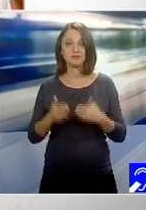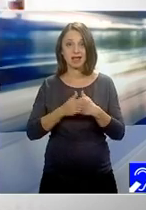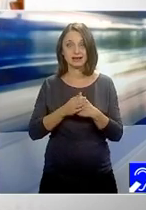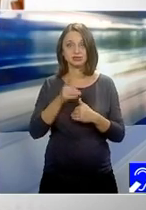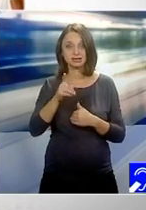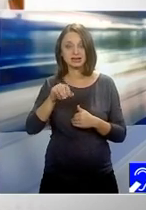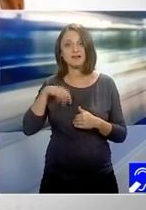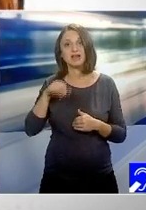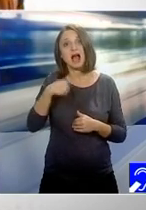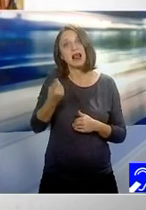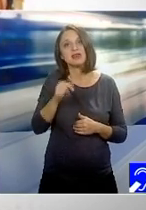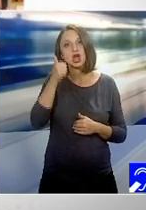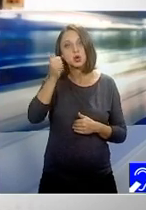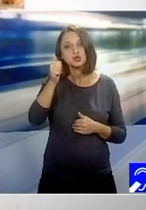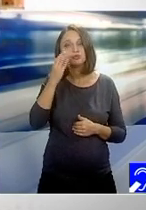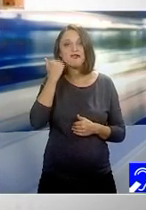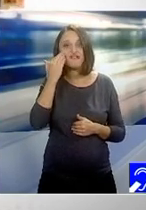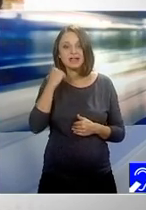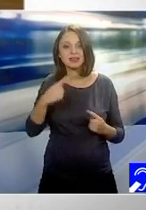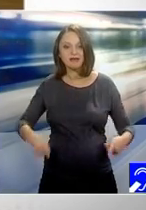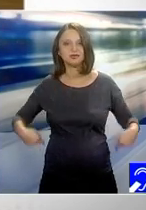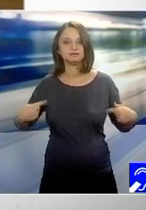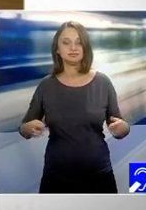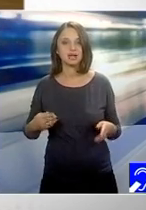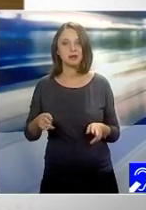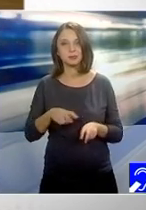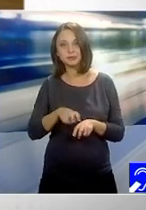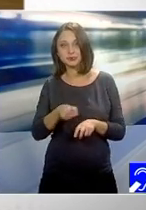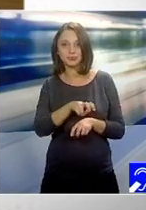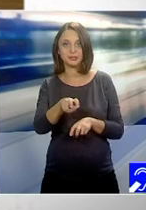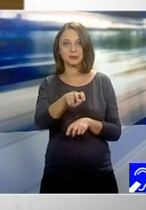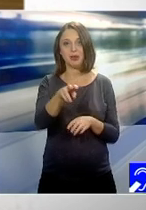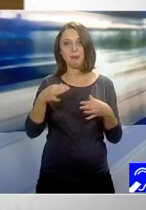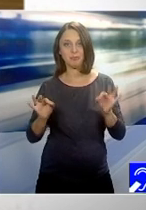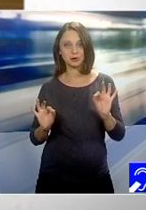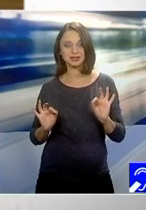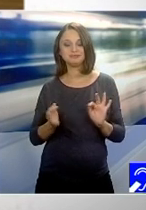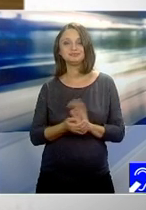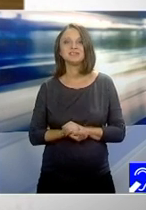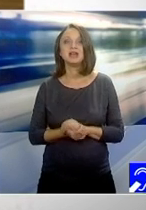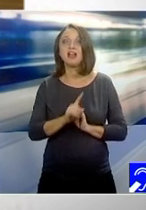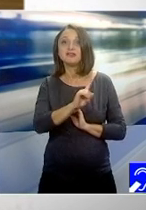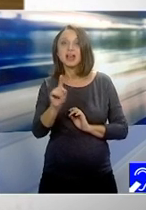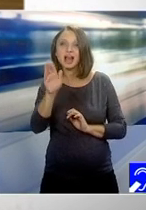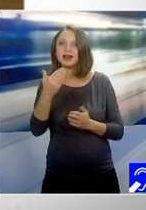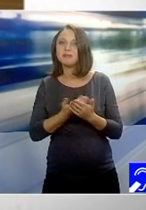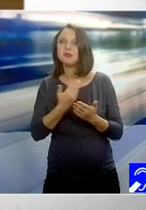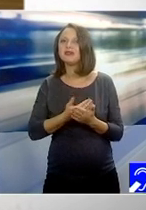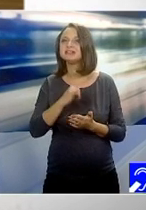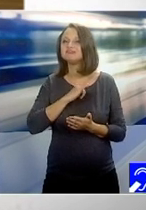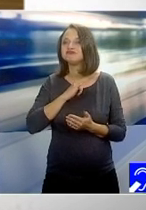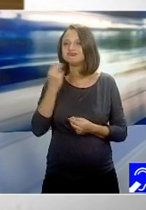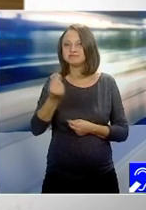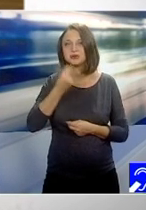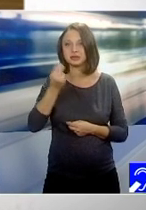alte 11 fete în fotolii rulante vor defila astăzi în fața publicului. Fiecare dintre ele are câte o poveste